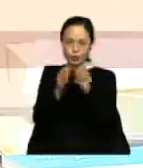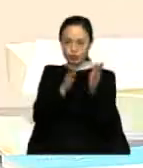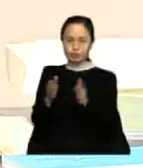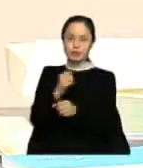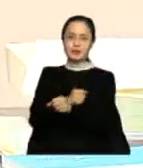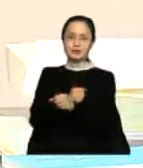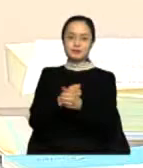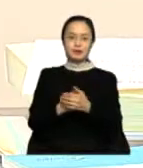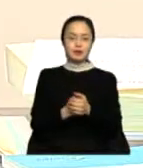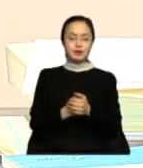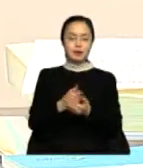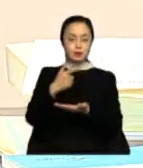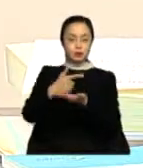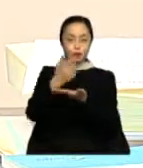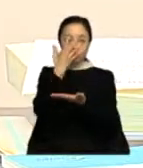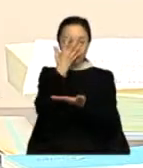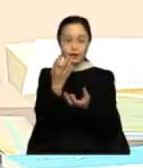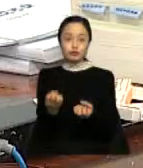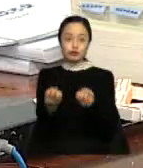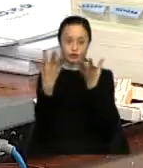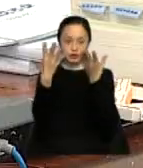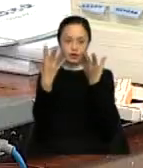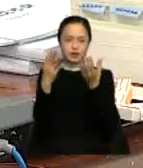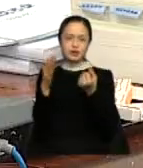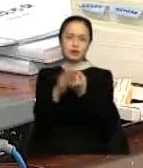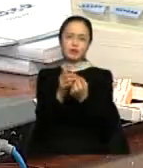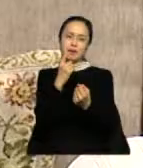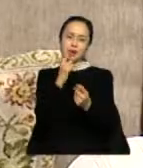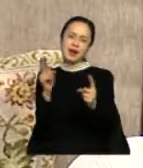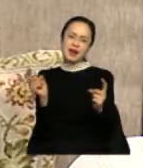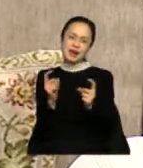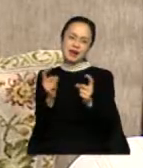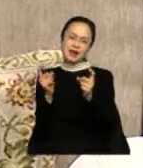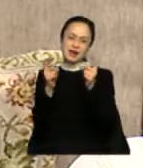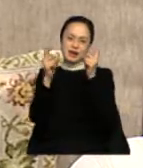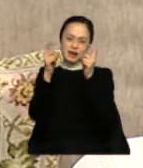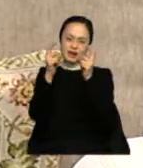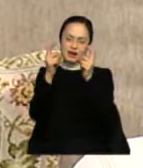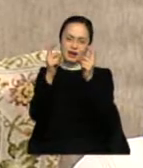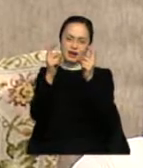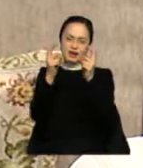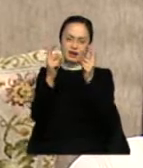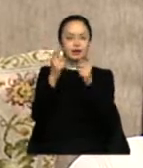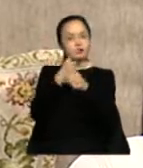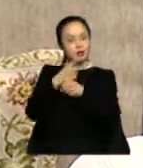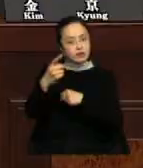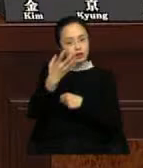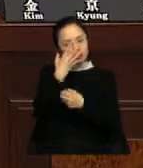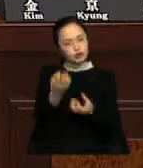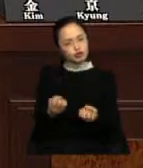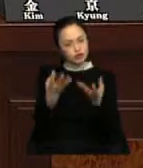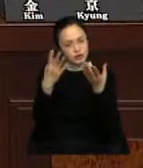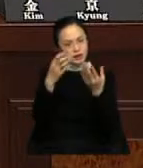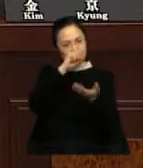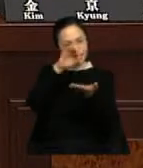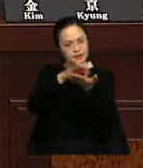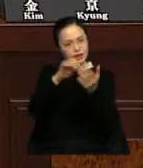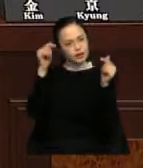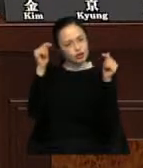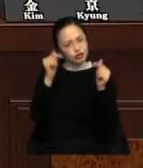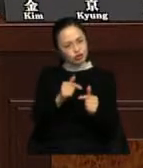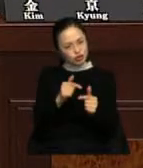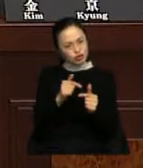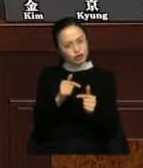하겠습니다. 노원 탈축제를 둘러싼 의회와 집행부의 공방, 구의회는 내년도 탈축제 예산을 대폭